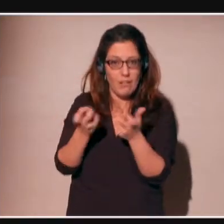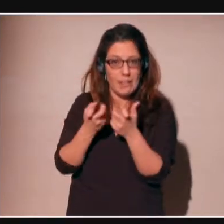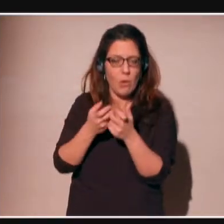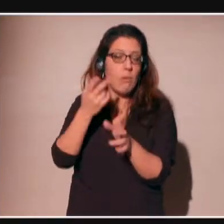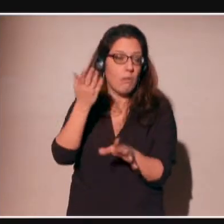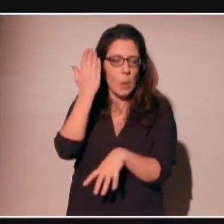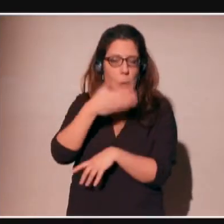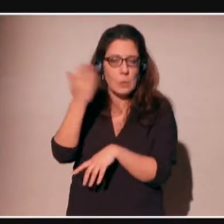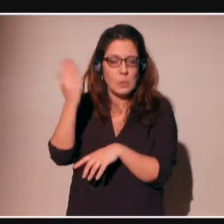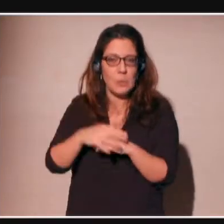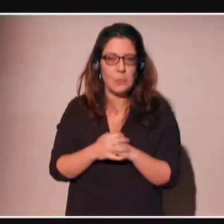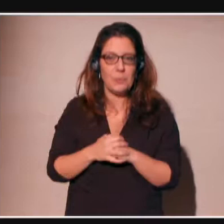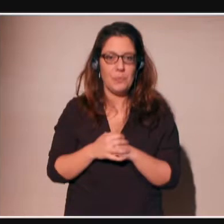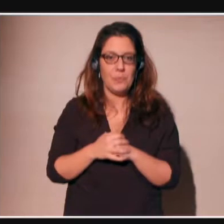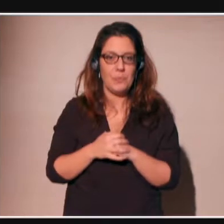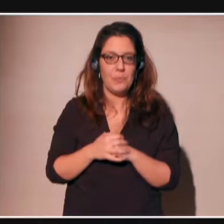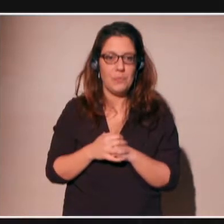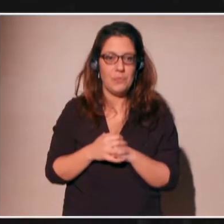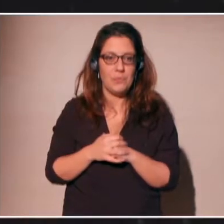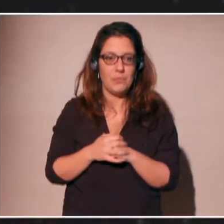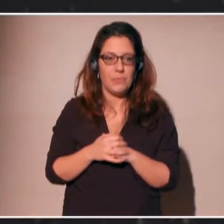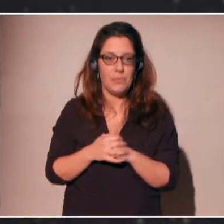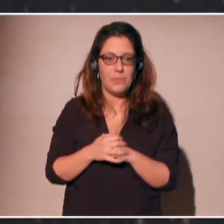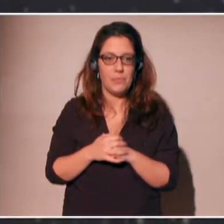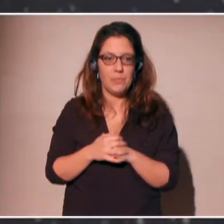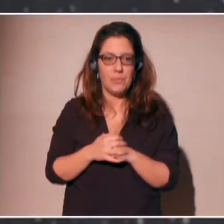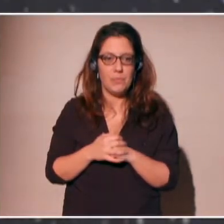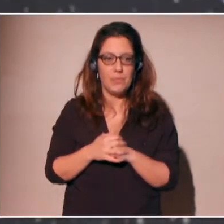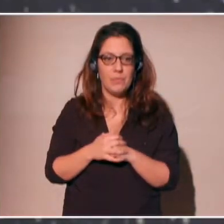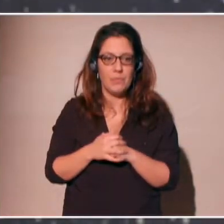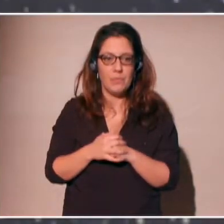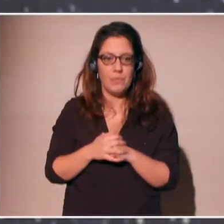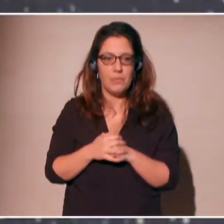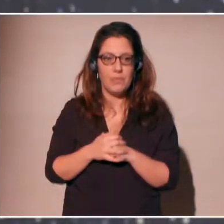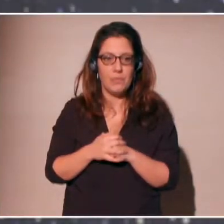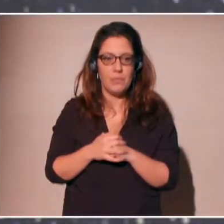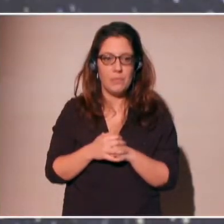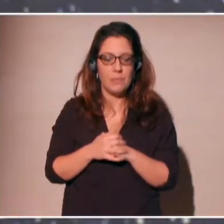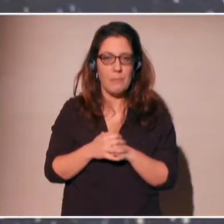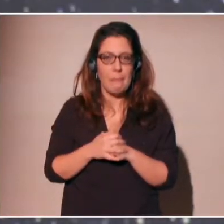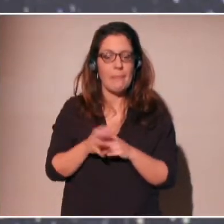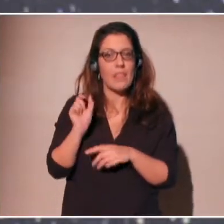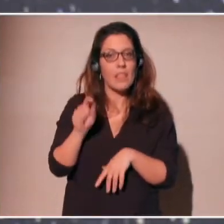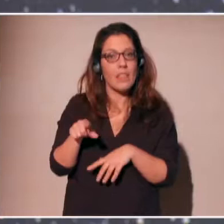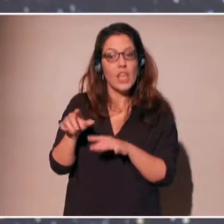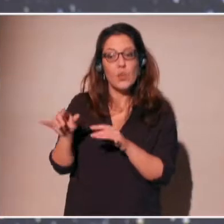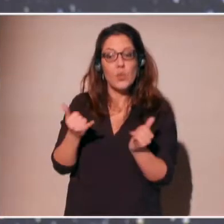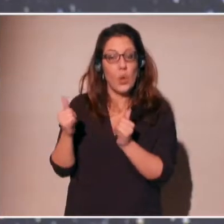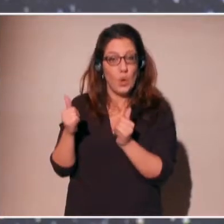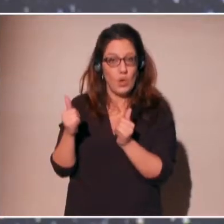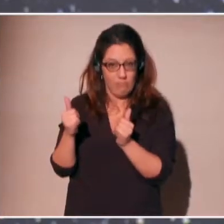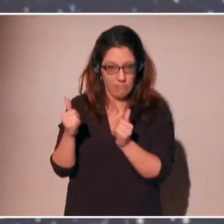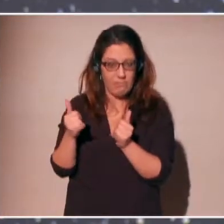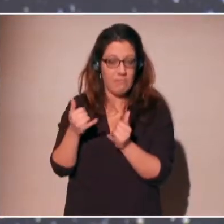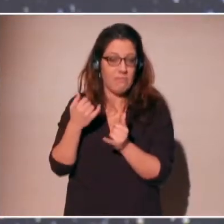connu. Jeopardy question always ends with. Alors c'est un jeu donc qui formule toujours ces